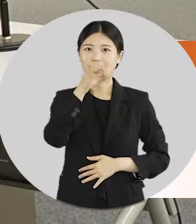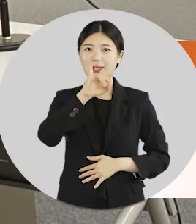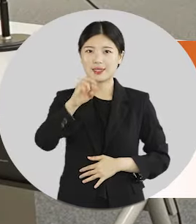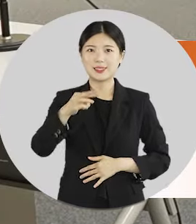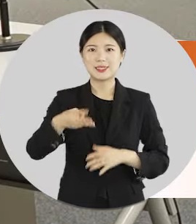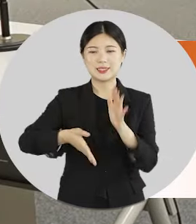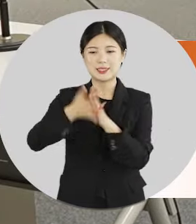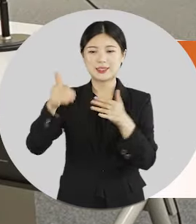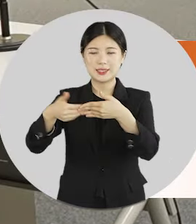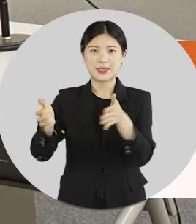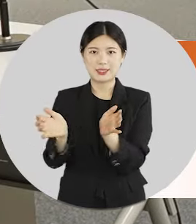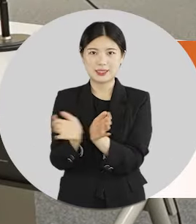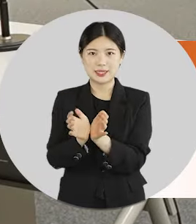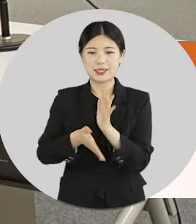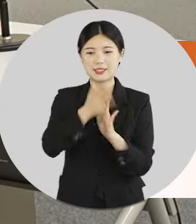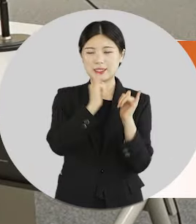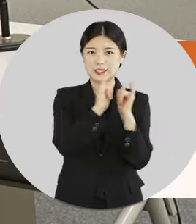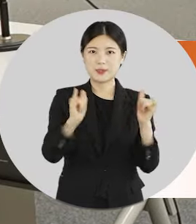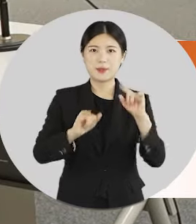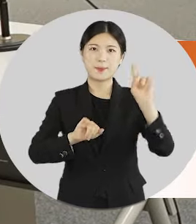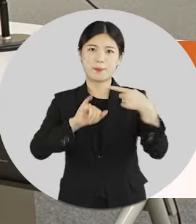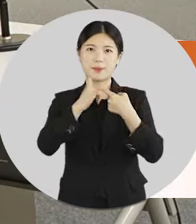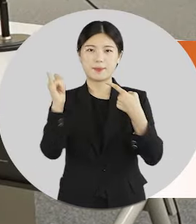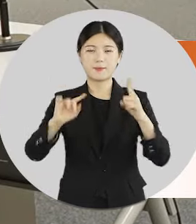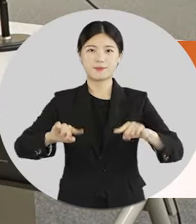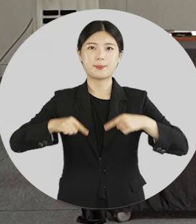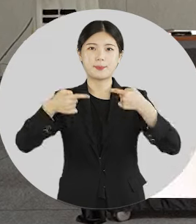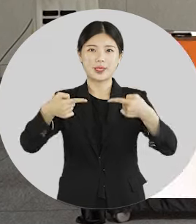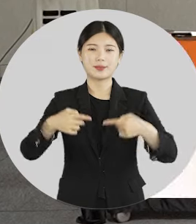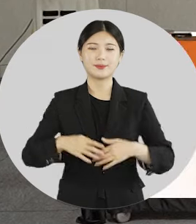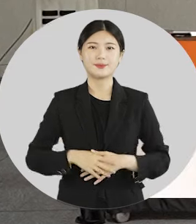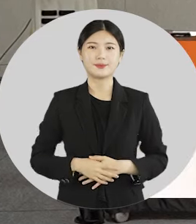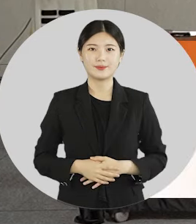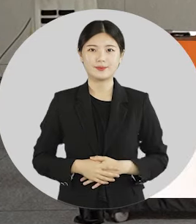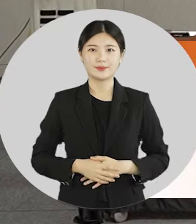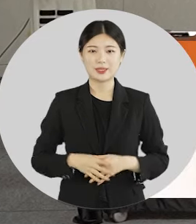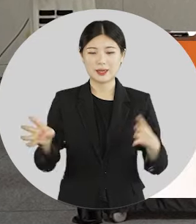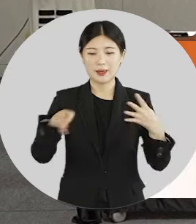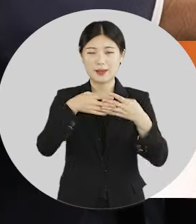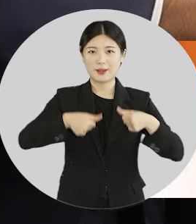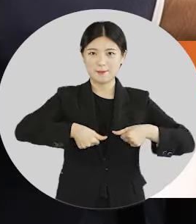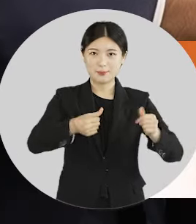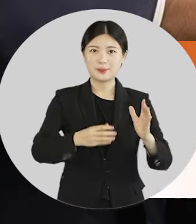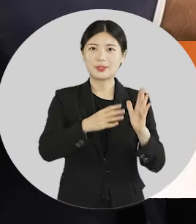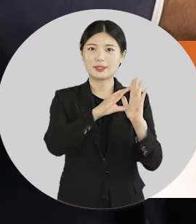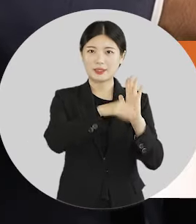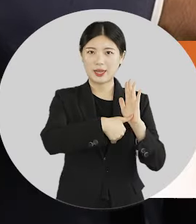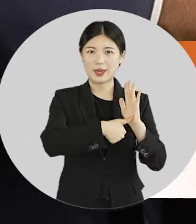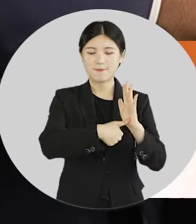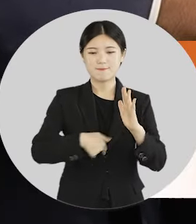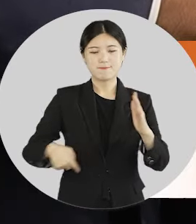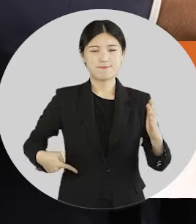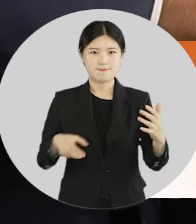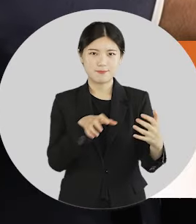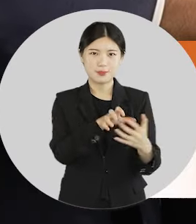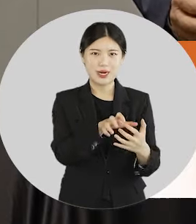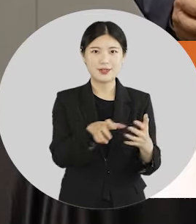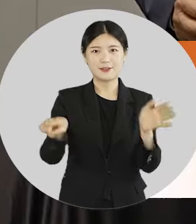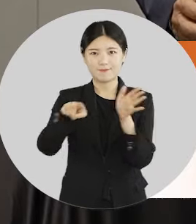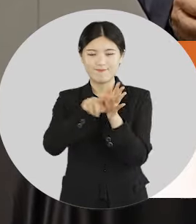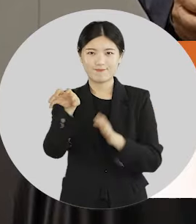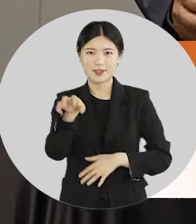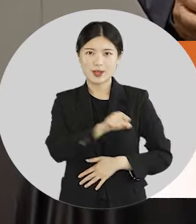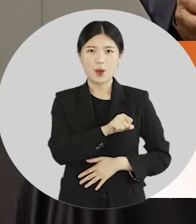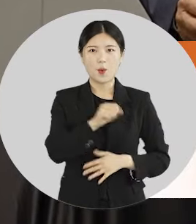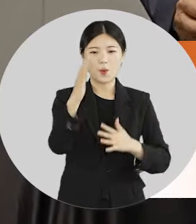시 군민 등 약 100여 명이 모였는데요. 이번 업무 협약식에서는 상호 협력과 신뢰를 바탕으로